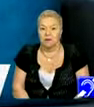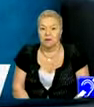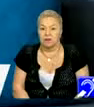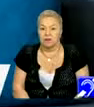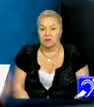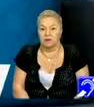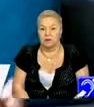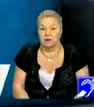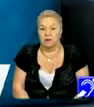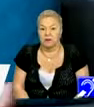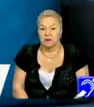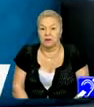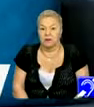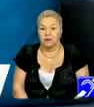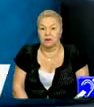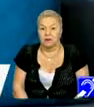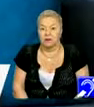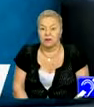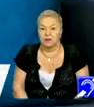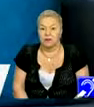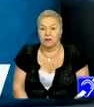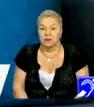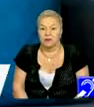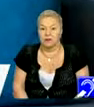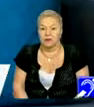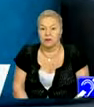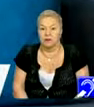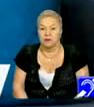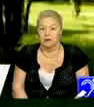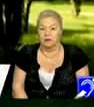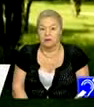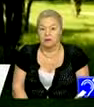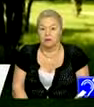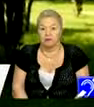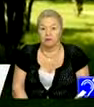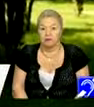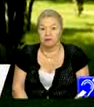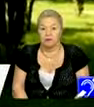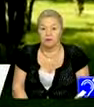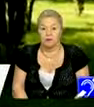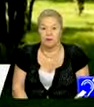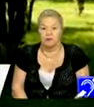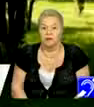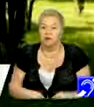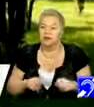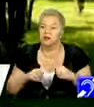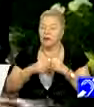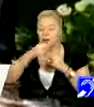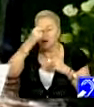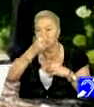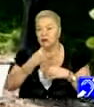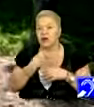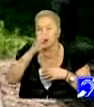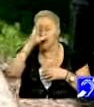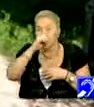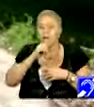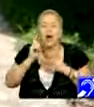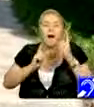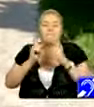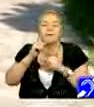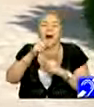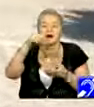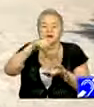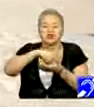cafes and restaurants. We're in the wrong place at the wrong time. Incidentul s-a petrecut duminică noapte în Parcul Botanic din